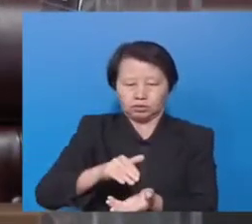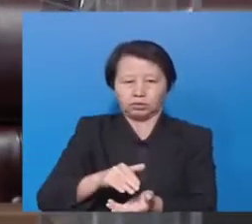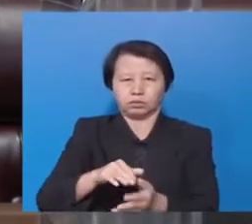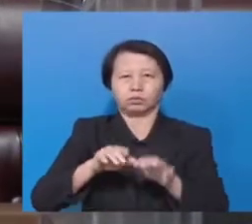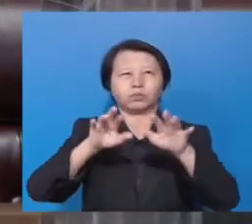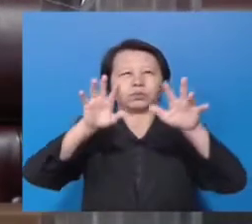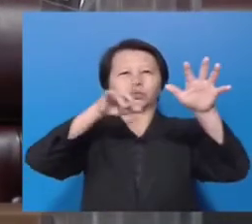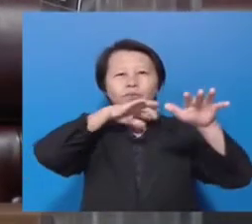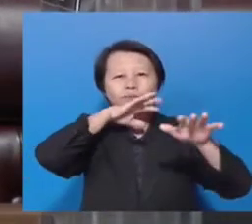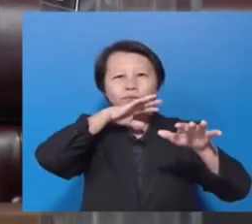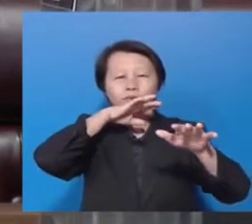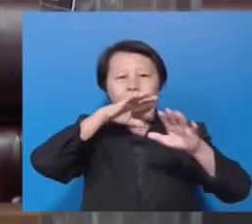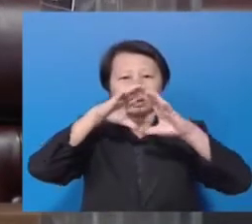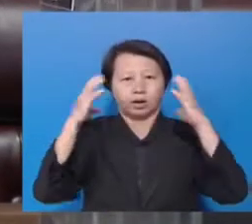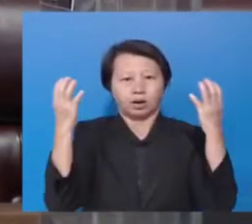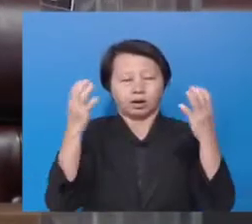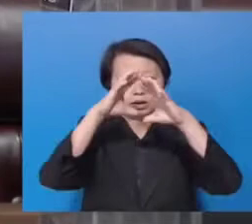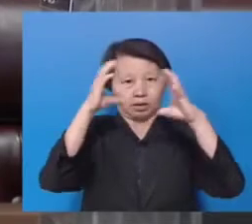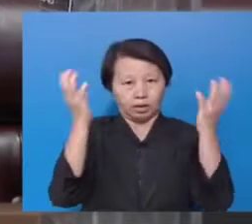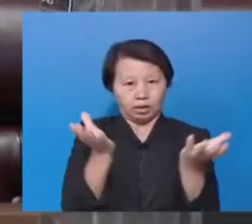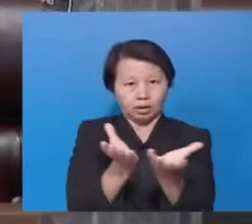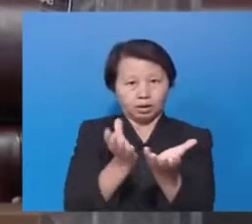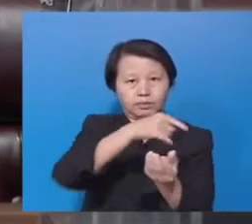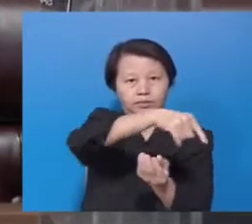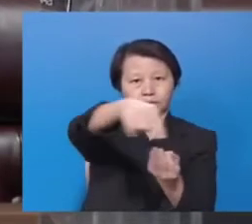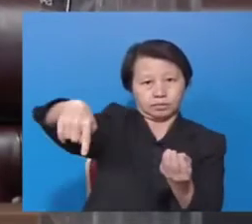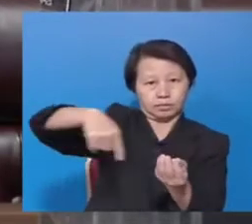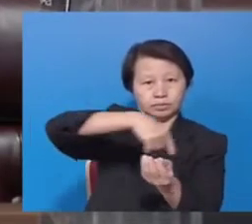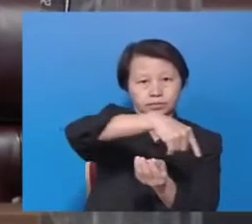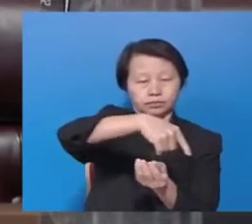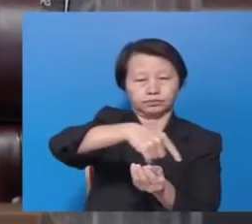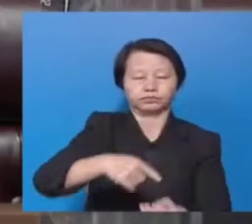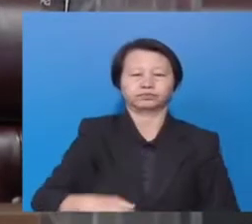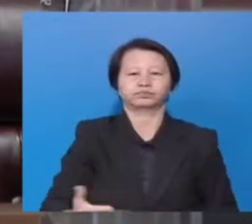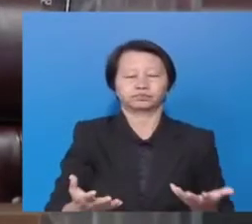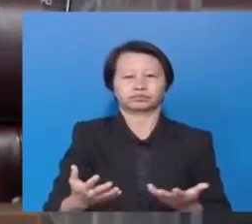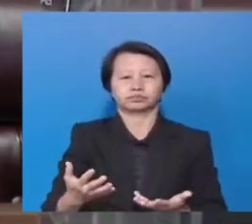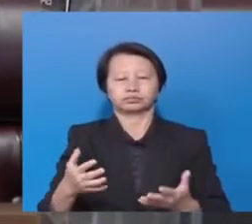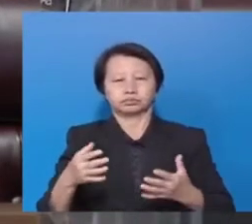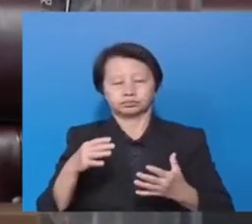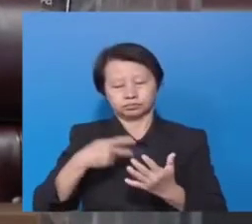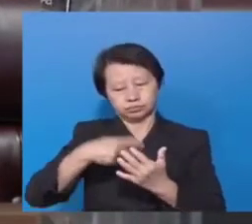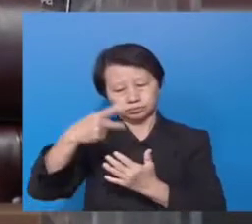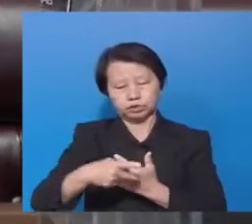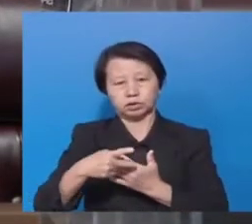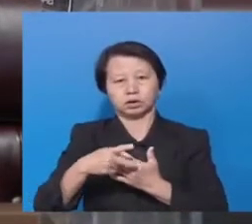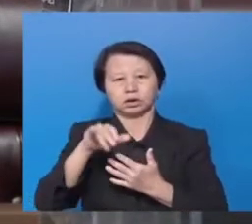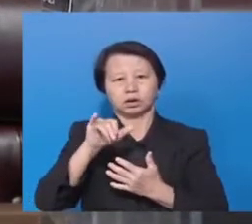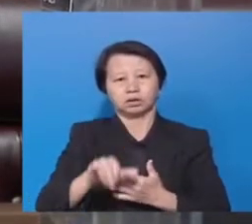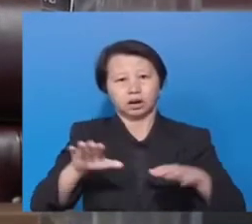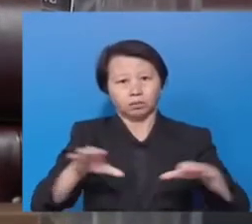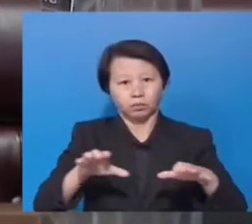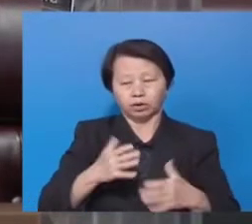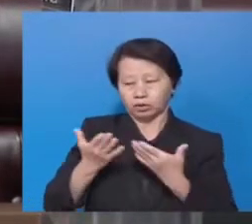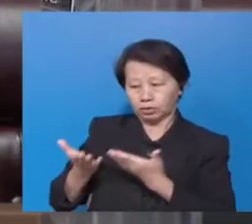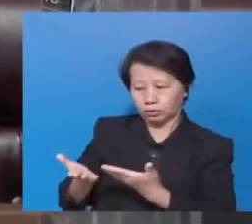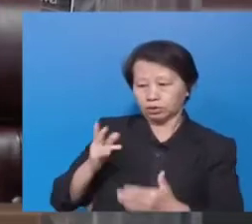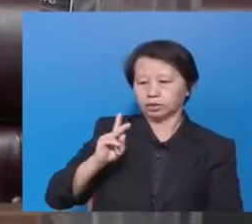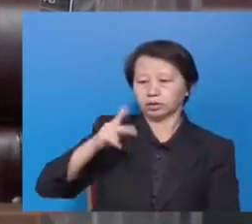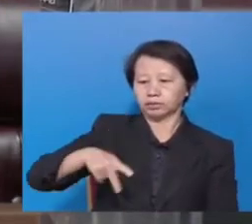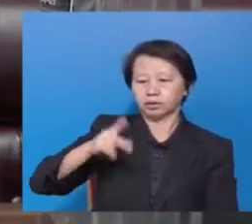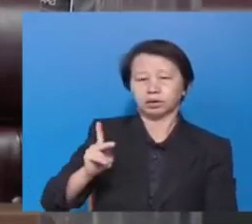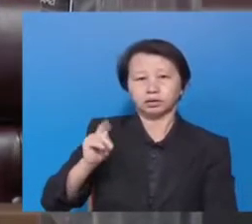kesan pencemaran alam sekitar Edition tife inisiatif adalah kecelakaan oleh KPI ini adalah sebagai langkah